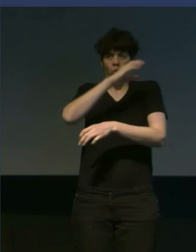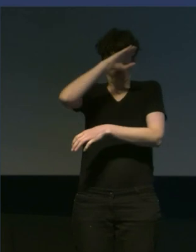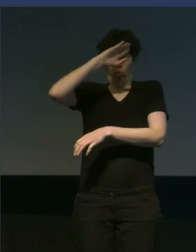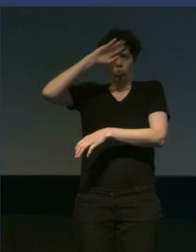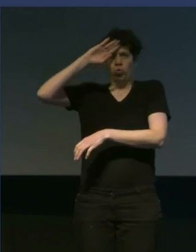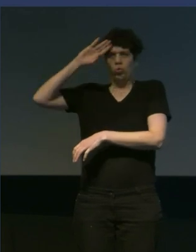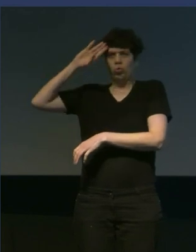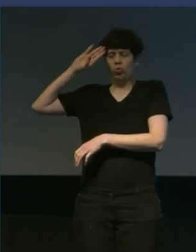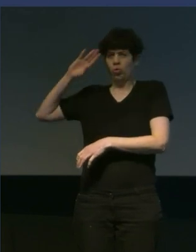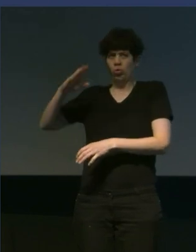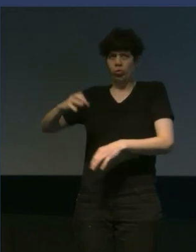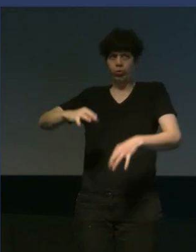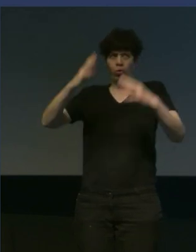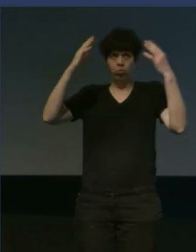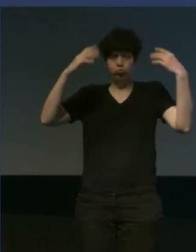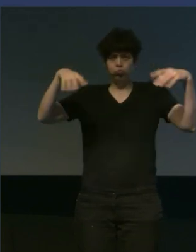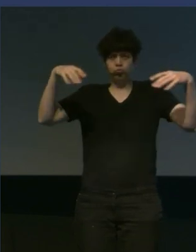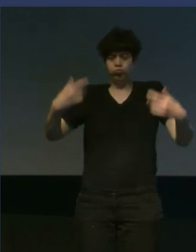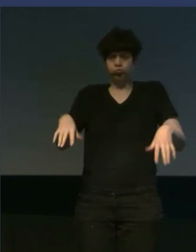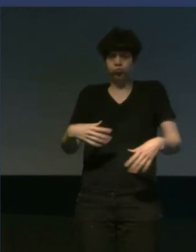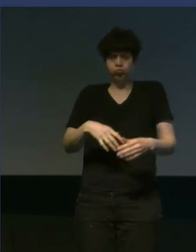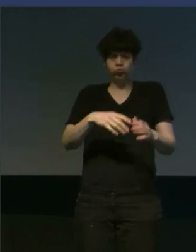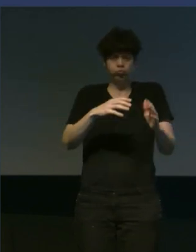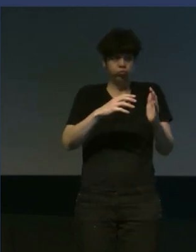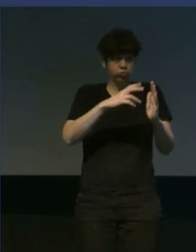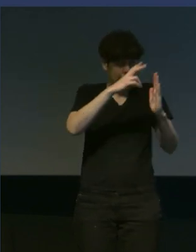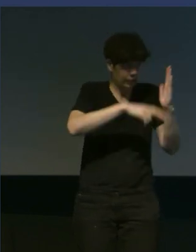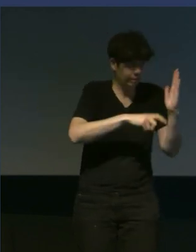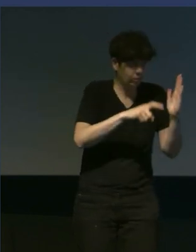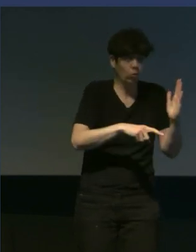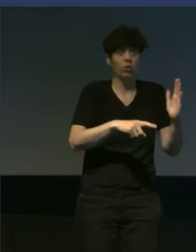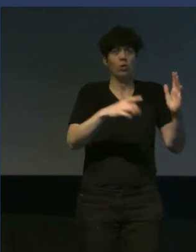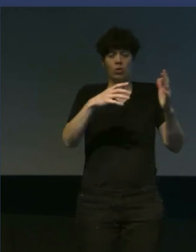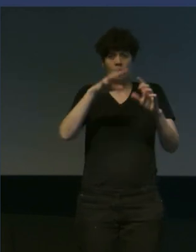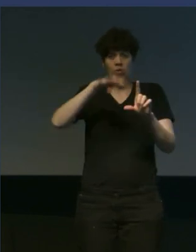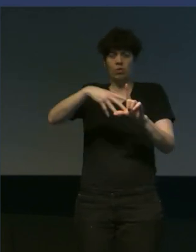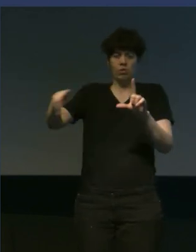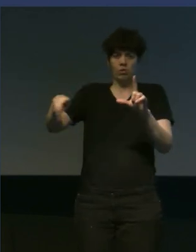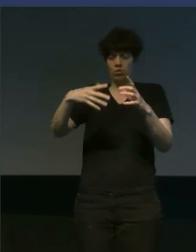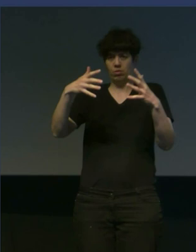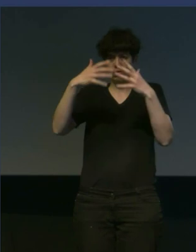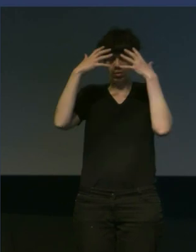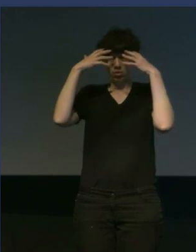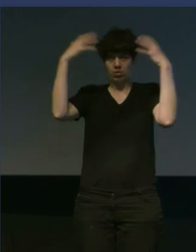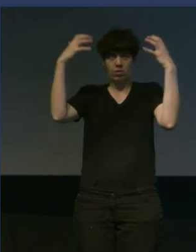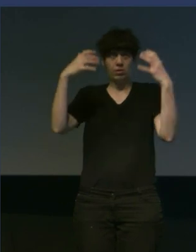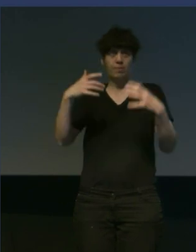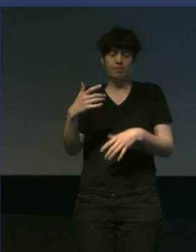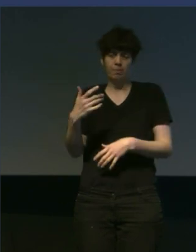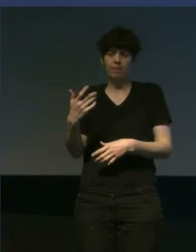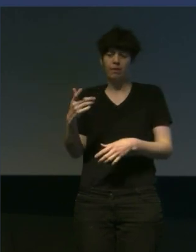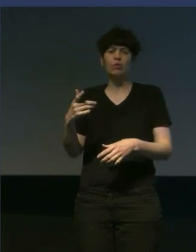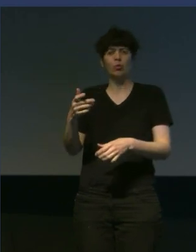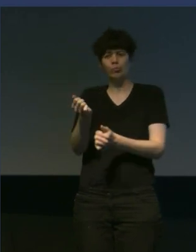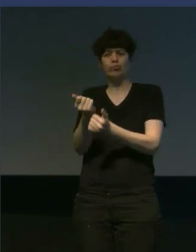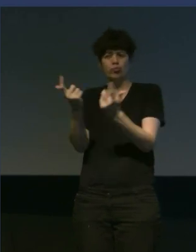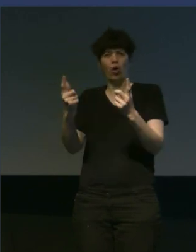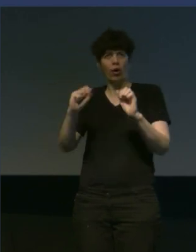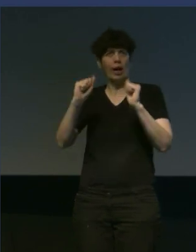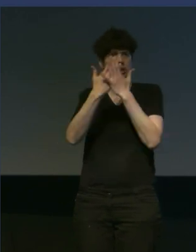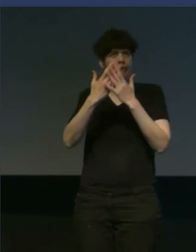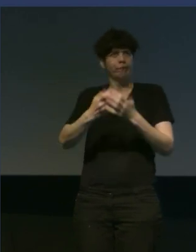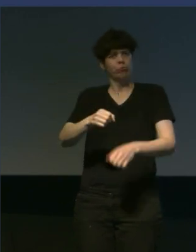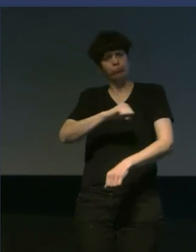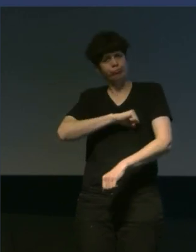chose ou revenir quelque chose, puisque leurs emplois du temps sont déjà bien chargés. Donc, il y en a qui ont été surpris avec en